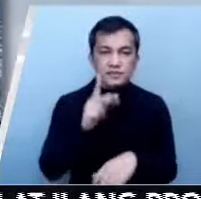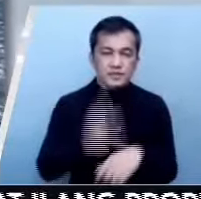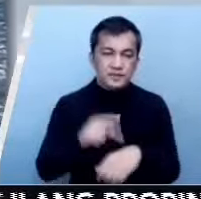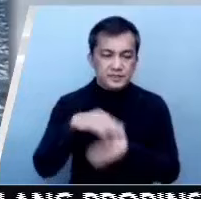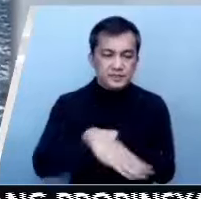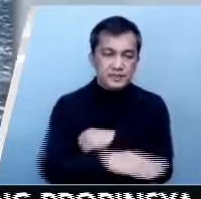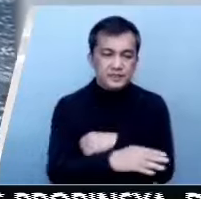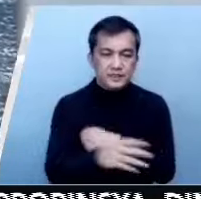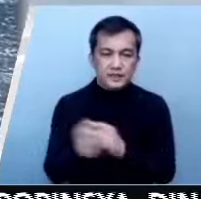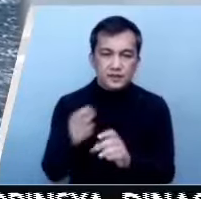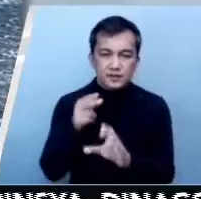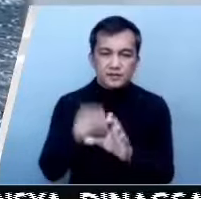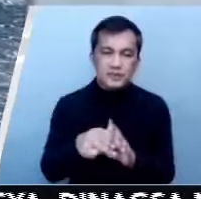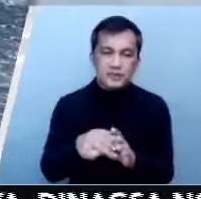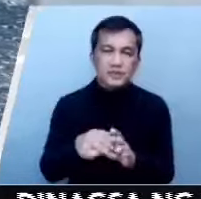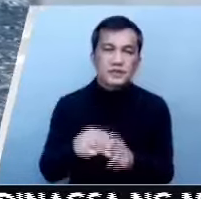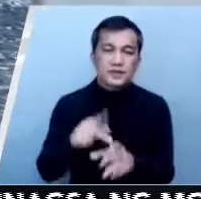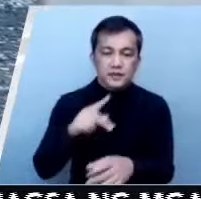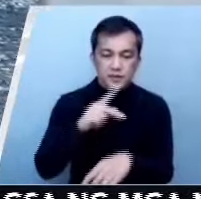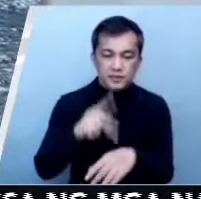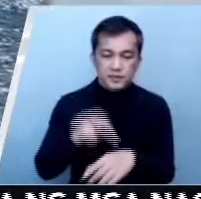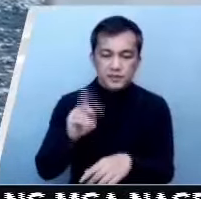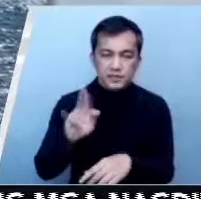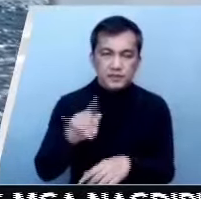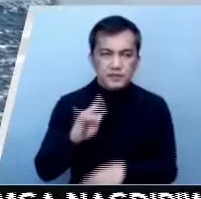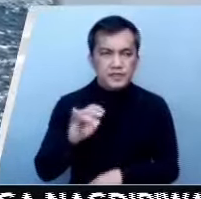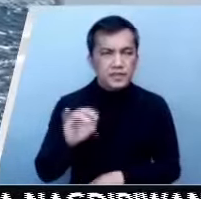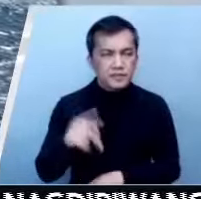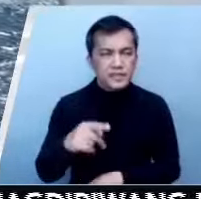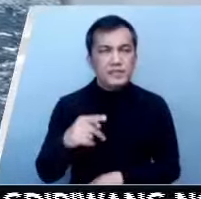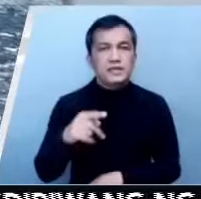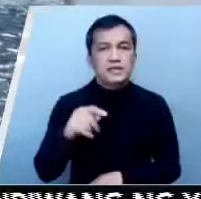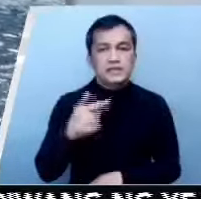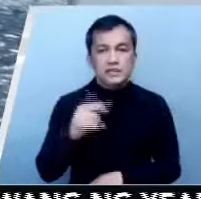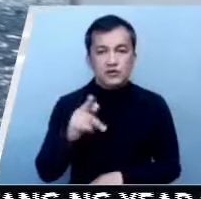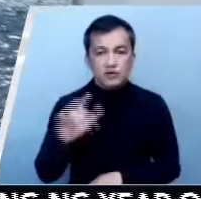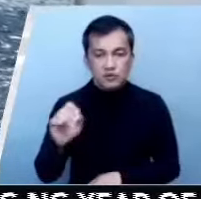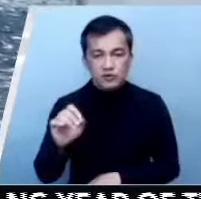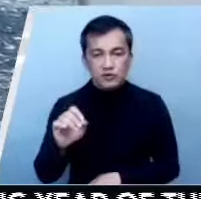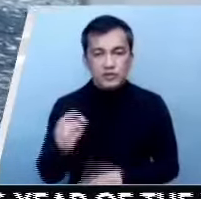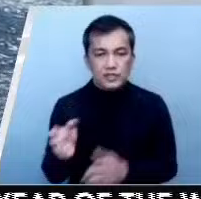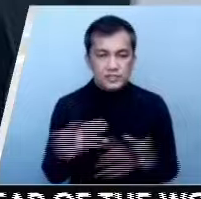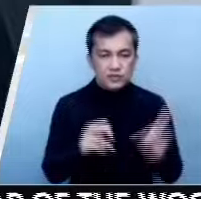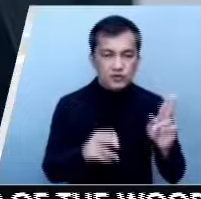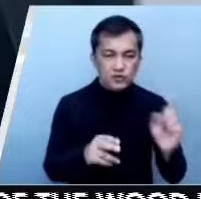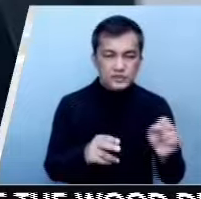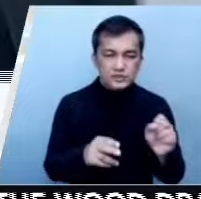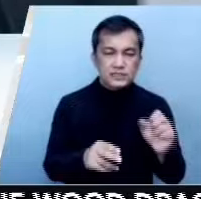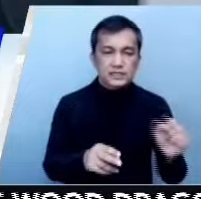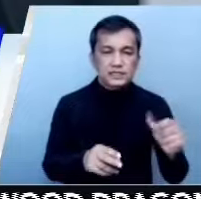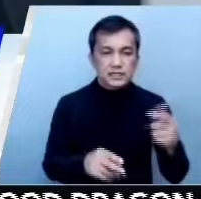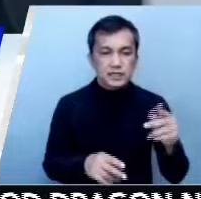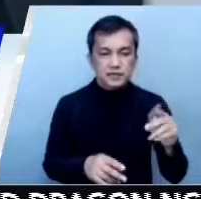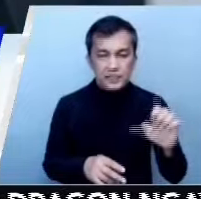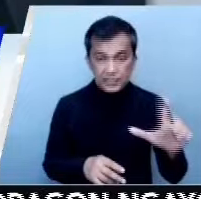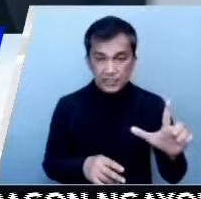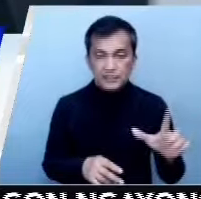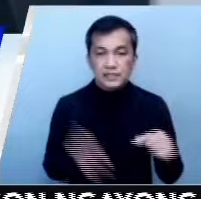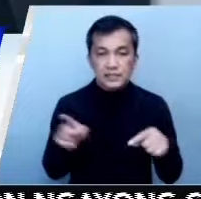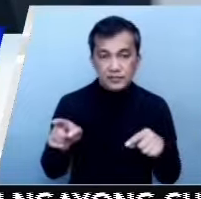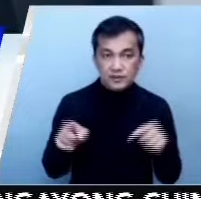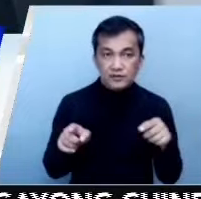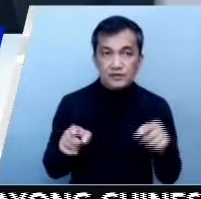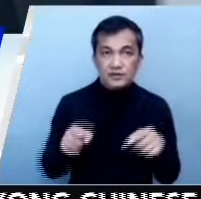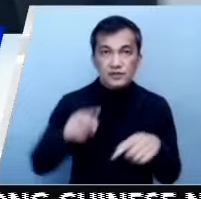barko ng Philippine Navy na BRP Gregorio del Pilar at barko ng US Navy na USS Gabriel Giffords. Ito na ang